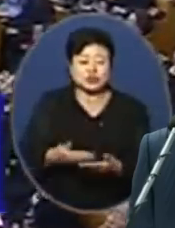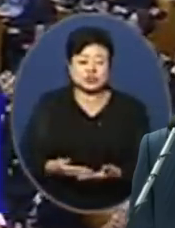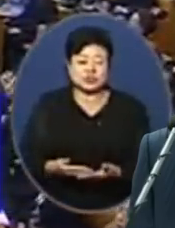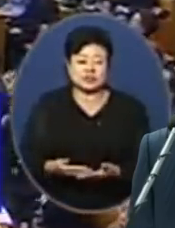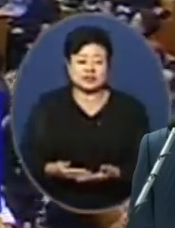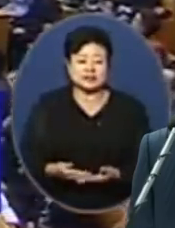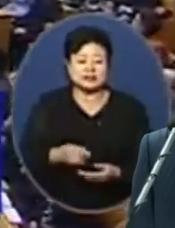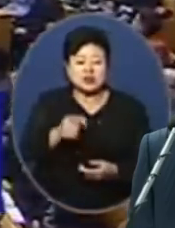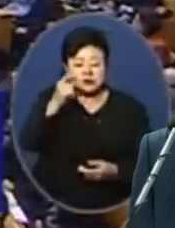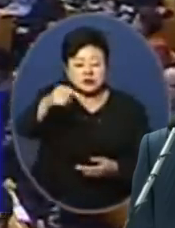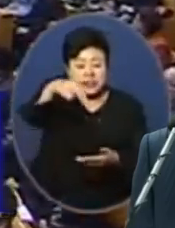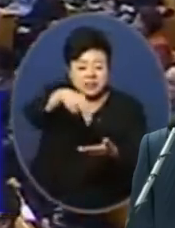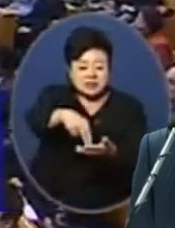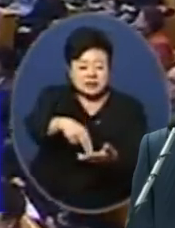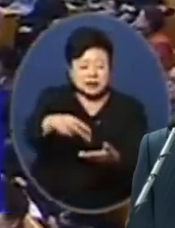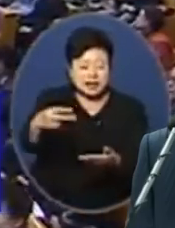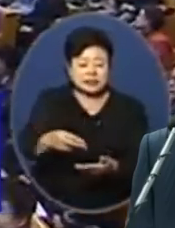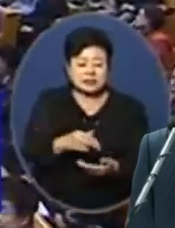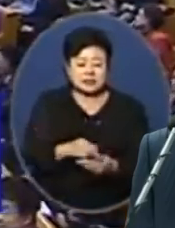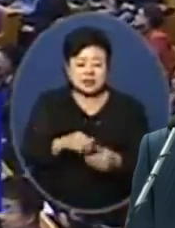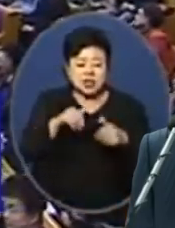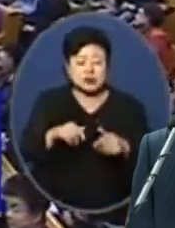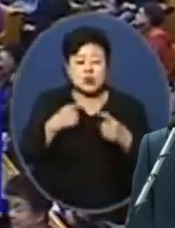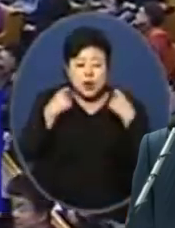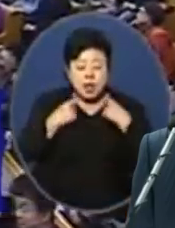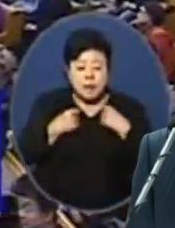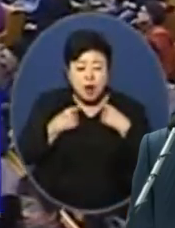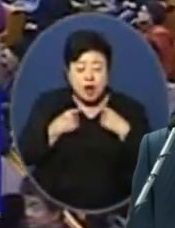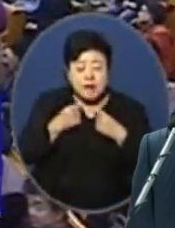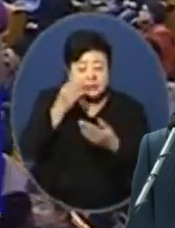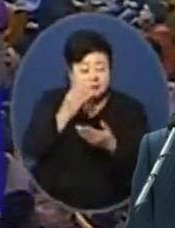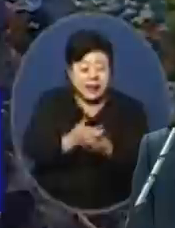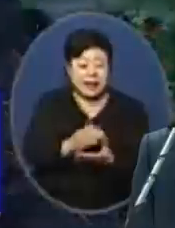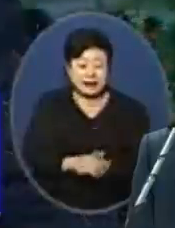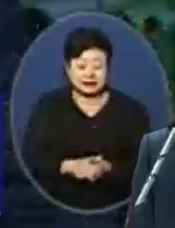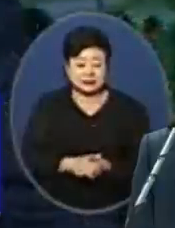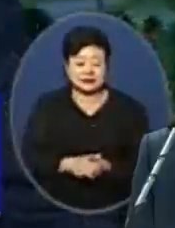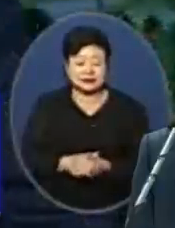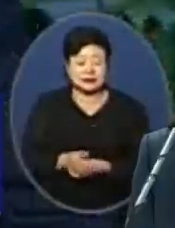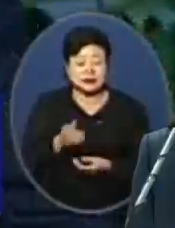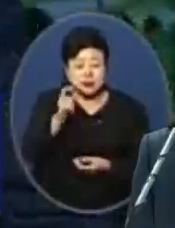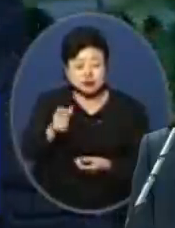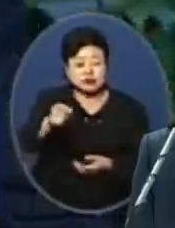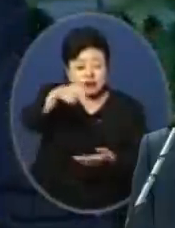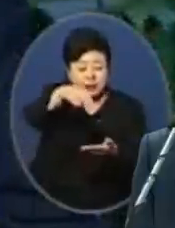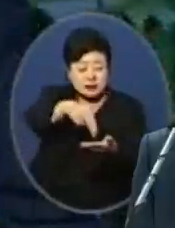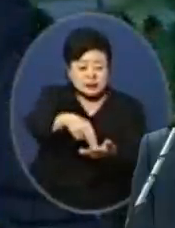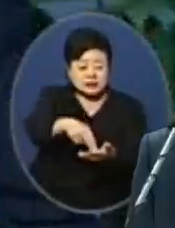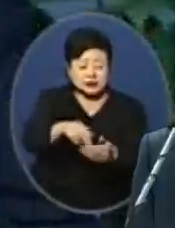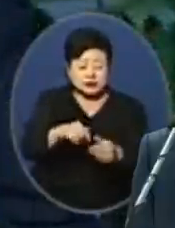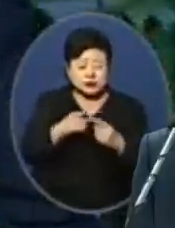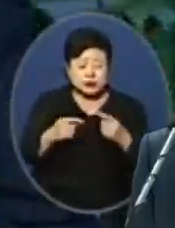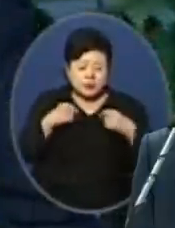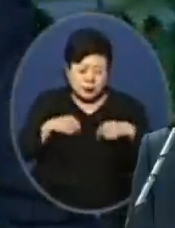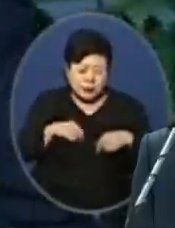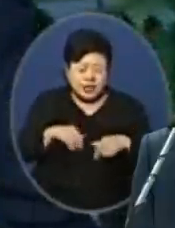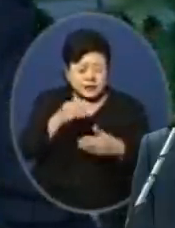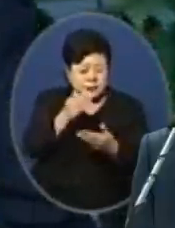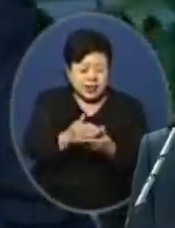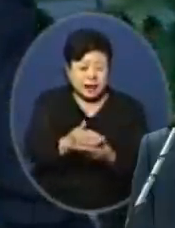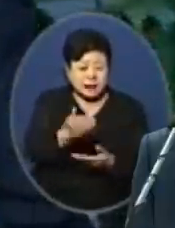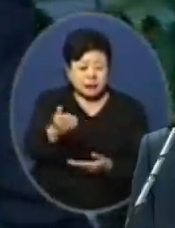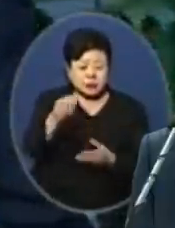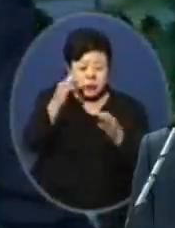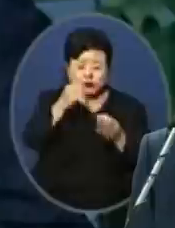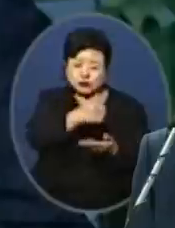주셨으니 그러므로 굳건하게 서서 다시는 종의 멍에를 매지 매라. 여러분 종의 멍에를 매는